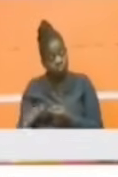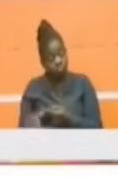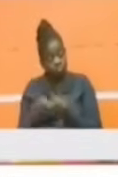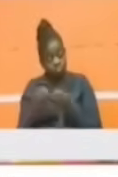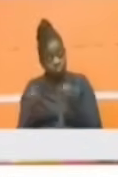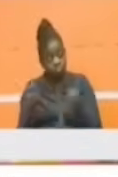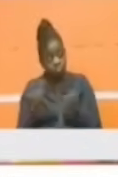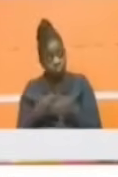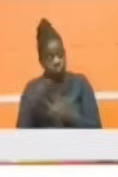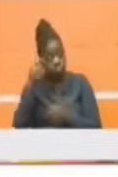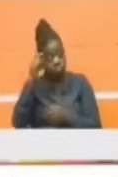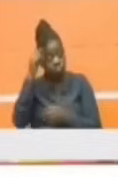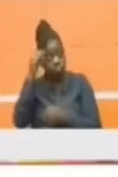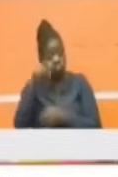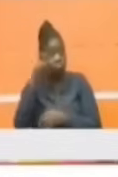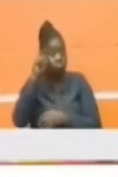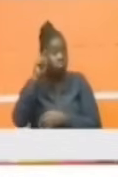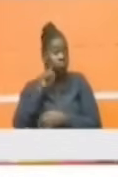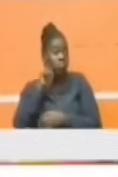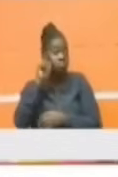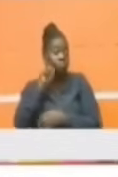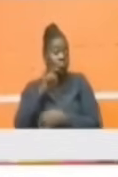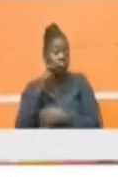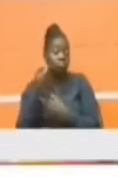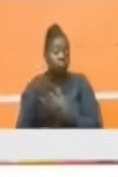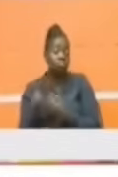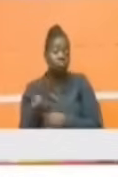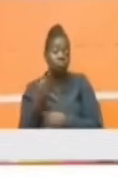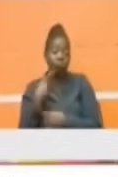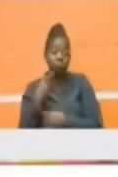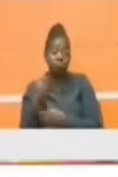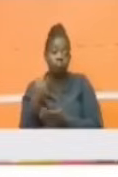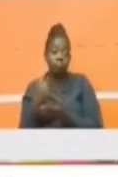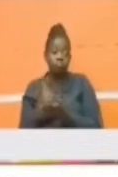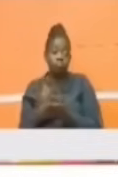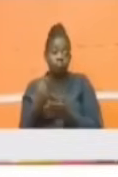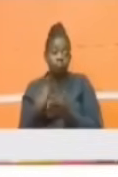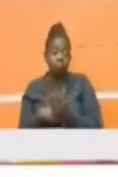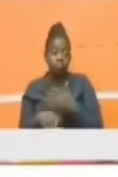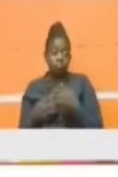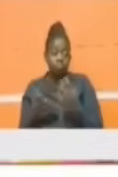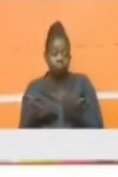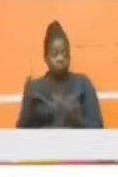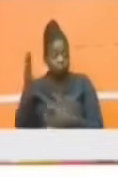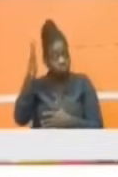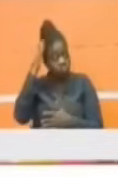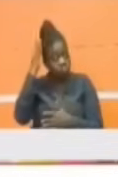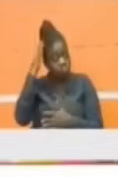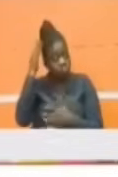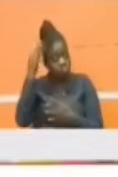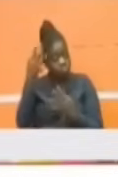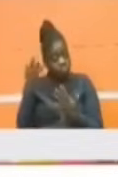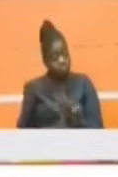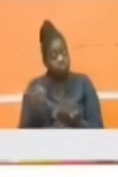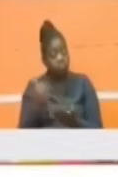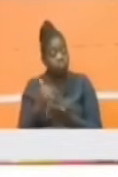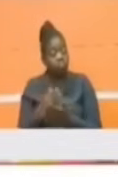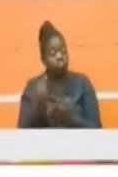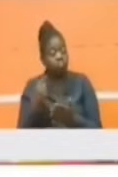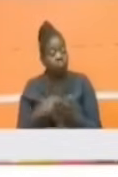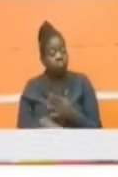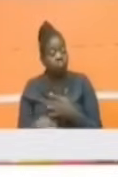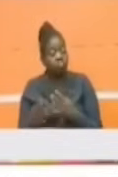enviiri jukira nti after shave ono dagala liyamba kubaina ebiguuna after shave ayamba